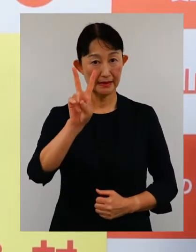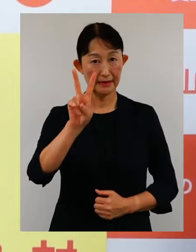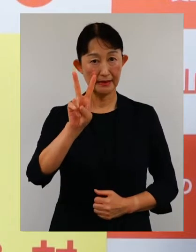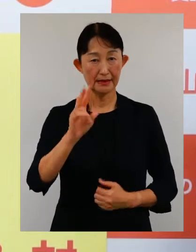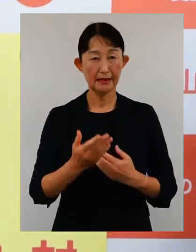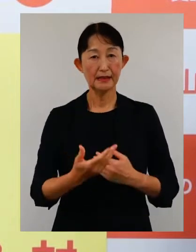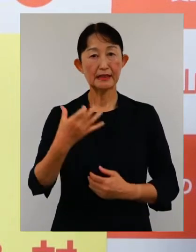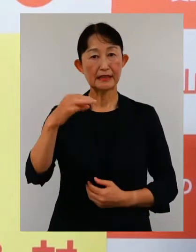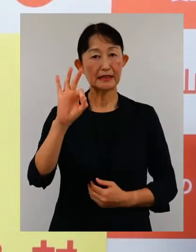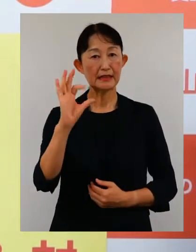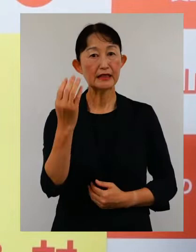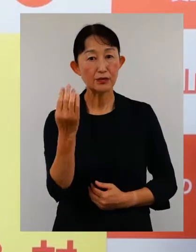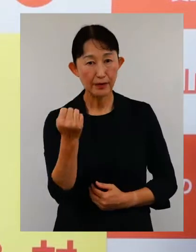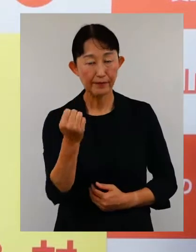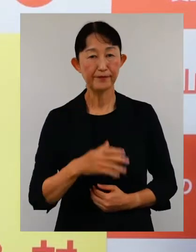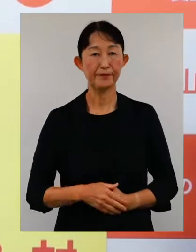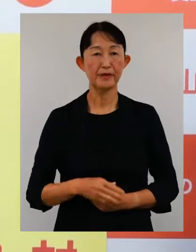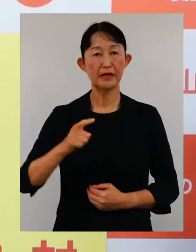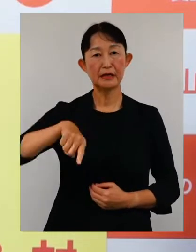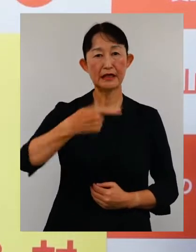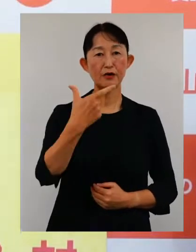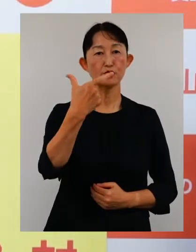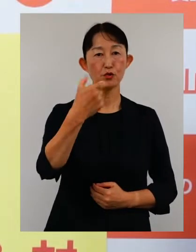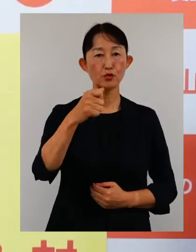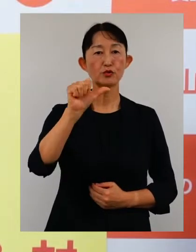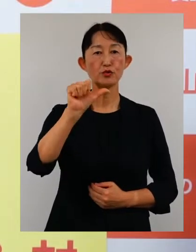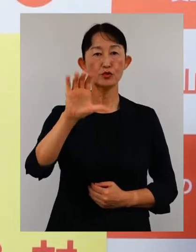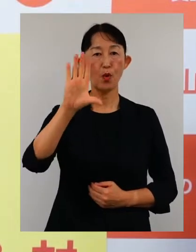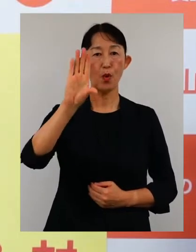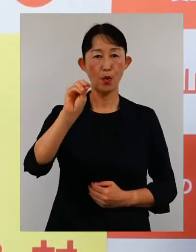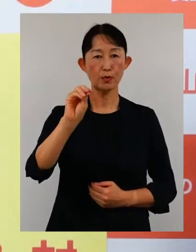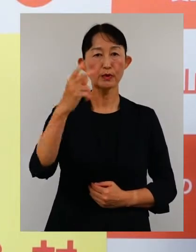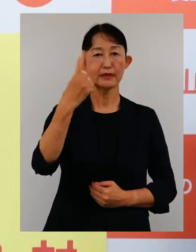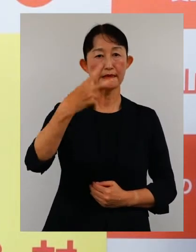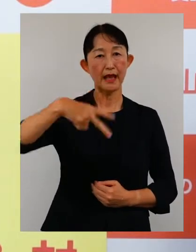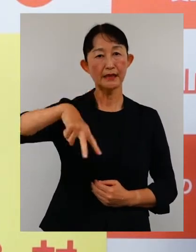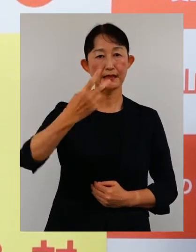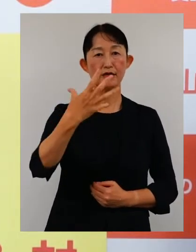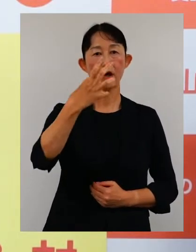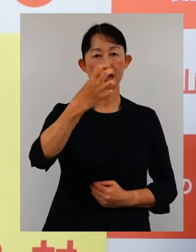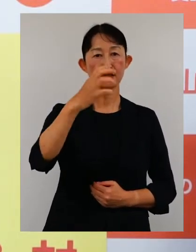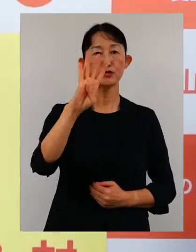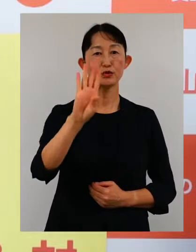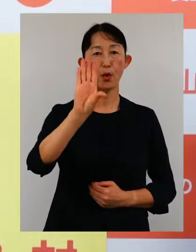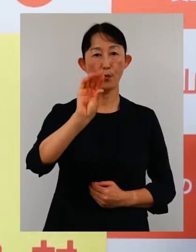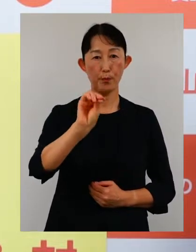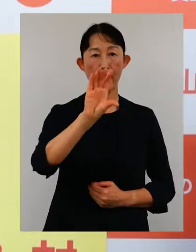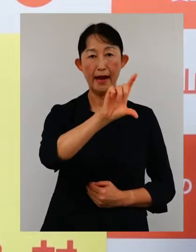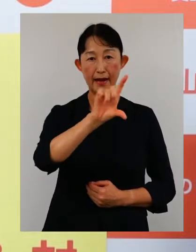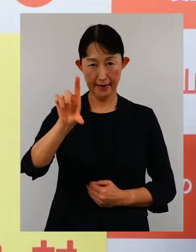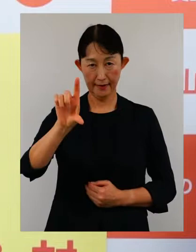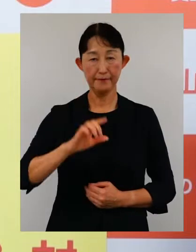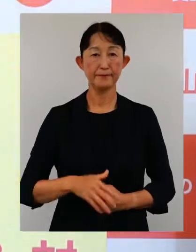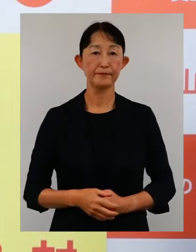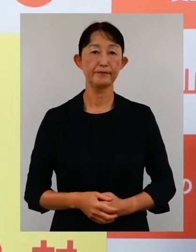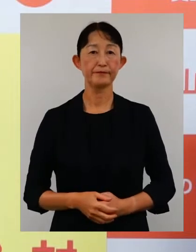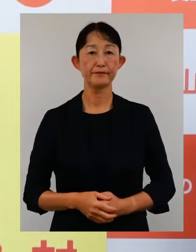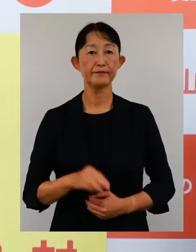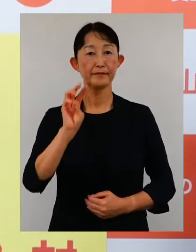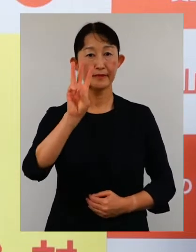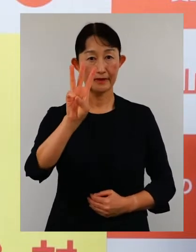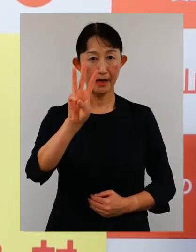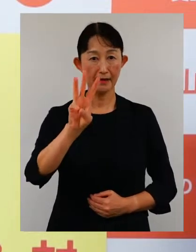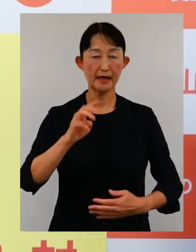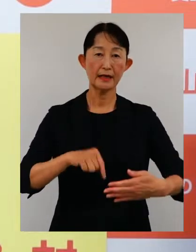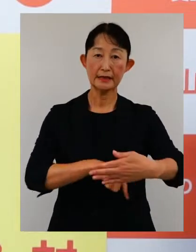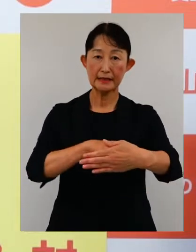2、補正予算額でありますが、165億2284万円となっております。